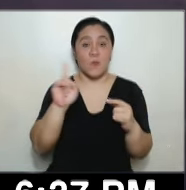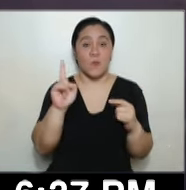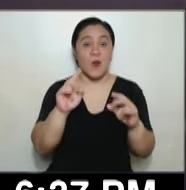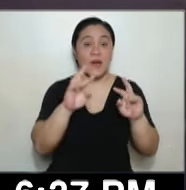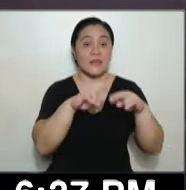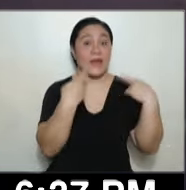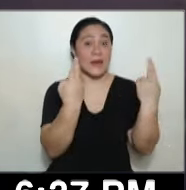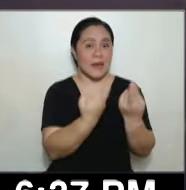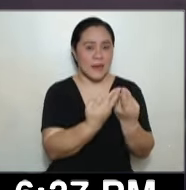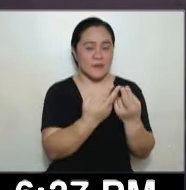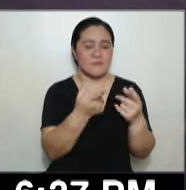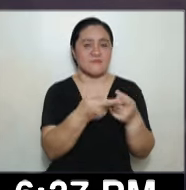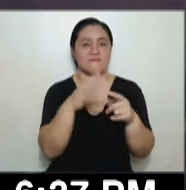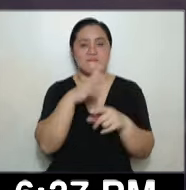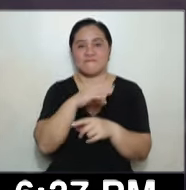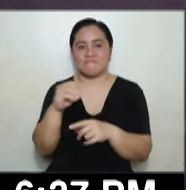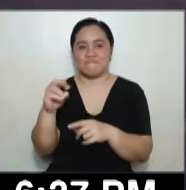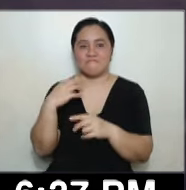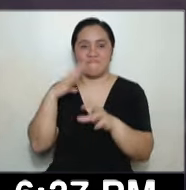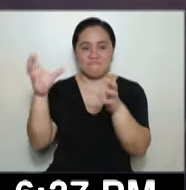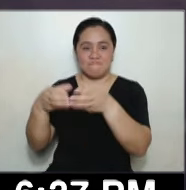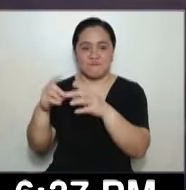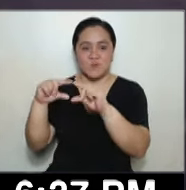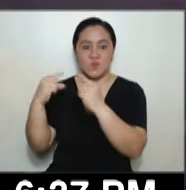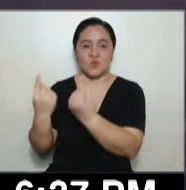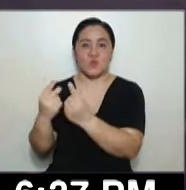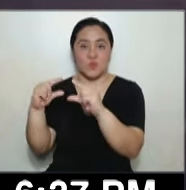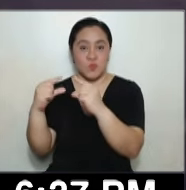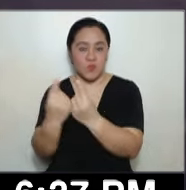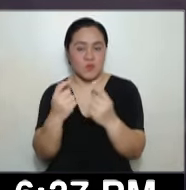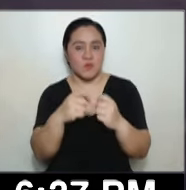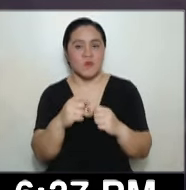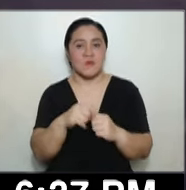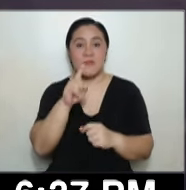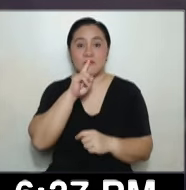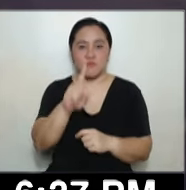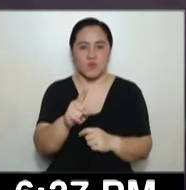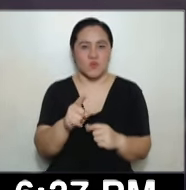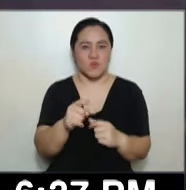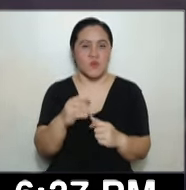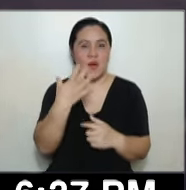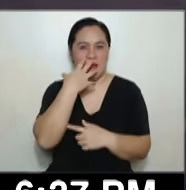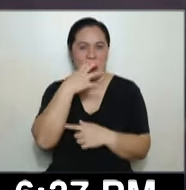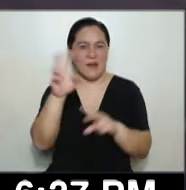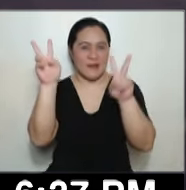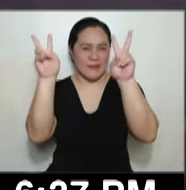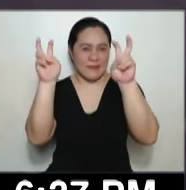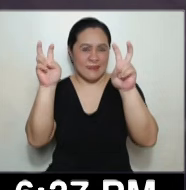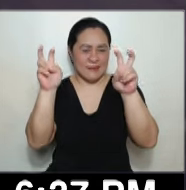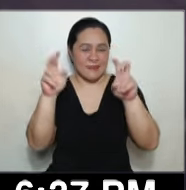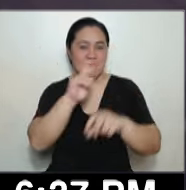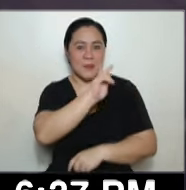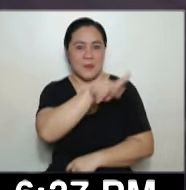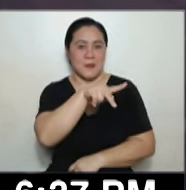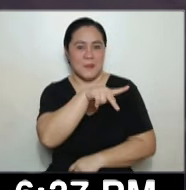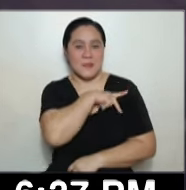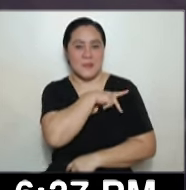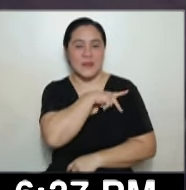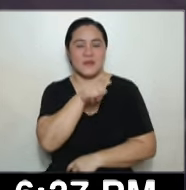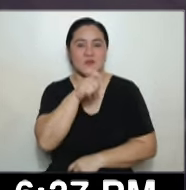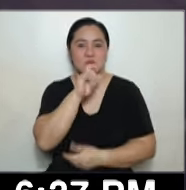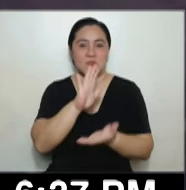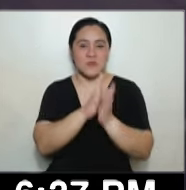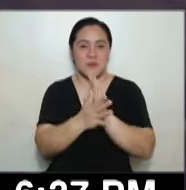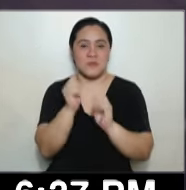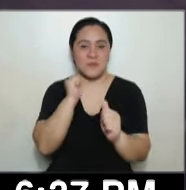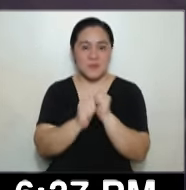dating magkakaalyado. Kaya very intense, very personal at very defining para sa kanila